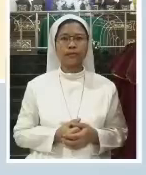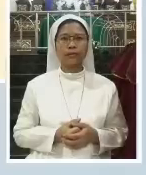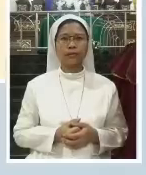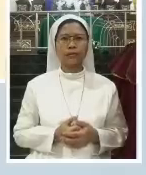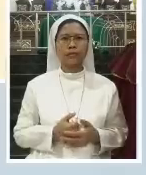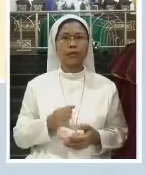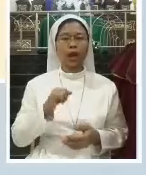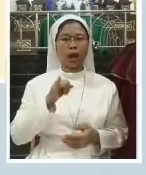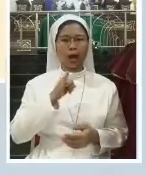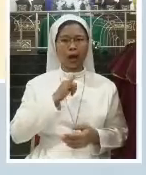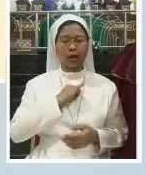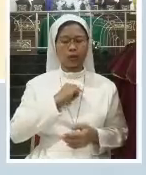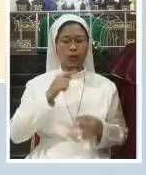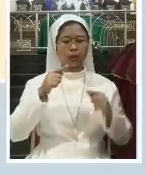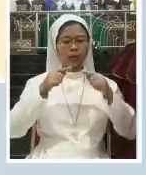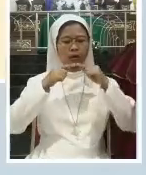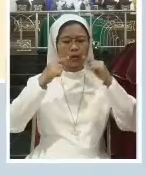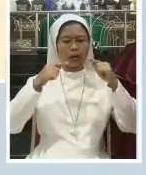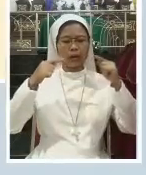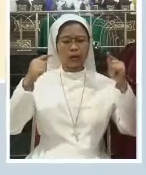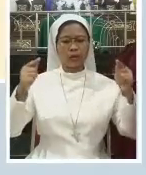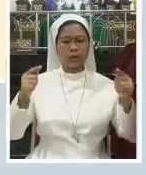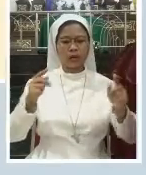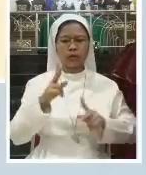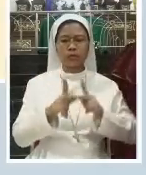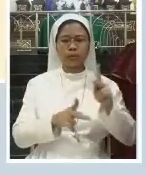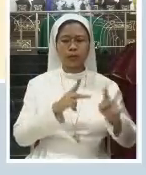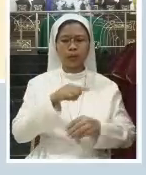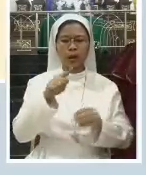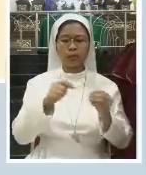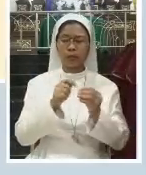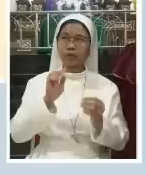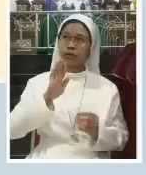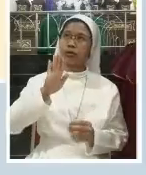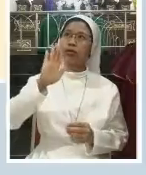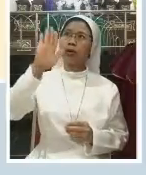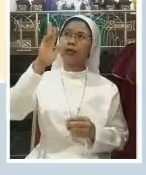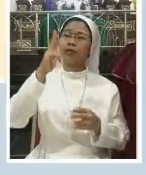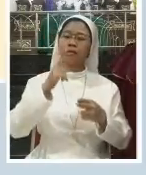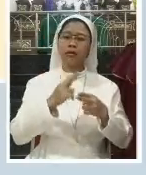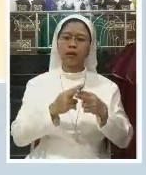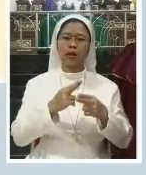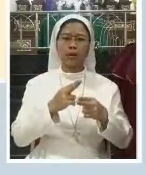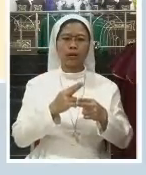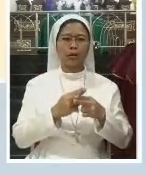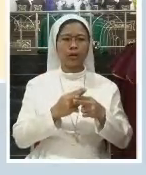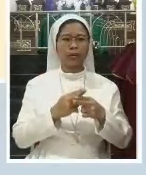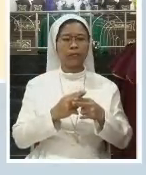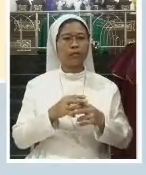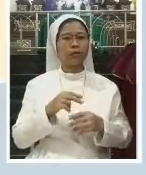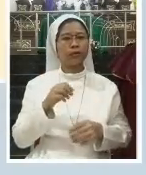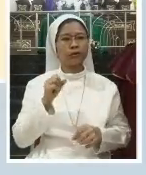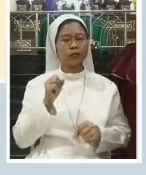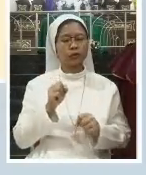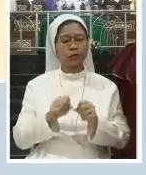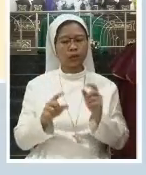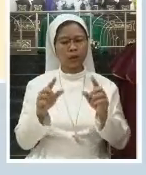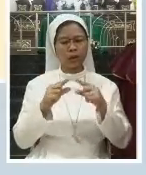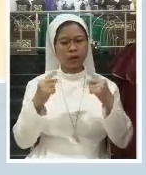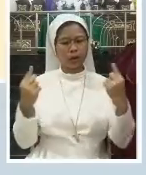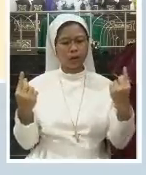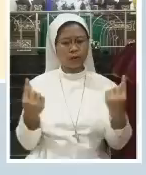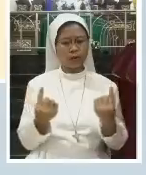Sasaysay ko ang sa imong ngaran sa sakong mga tugang. Sa tahaw kan katiripunan